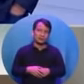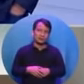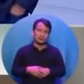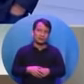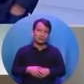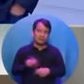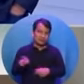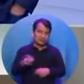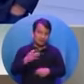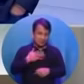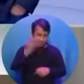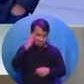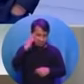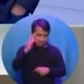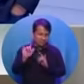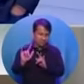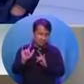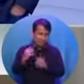Alam mo yan.